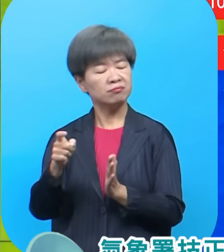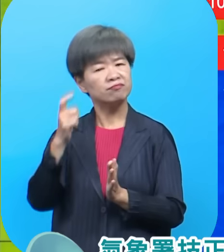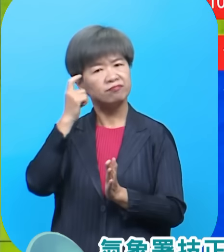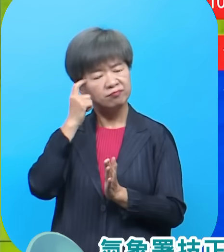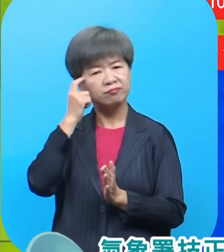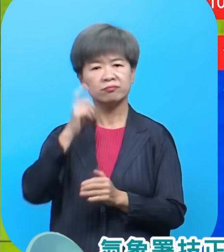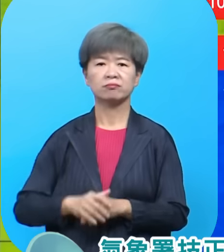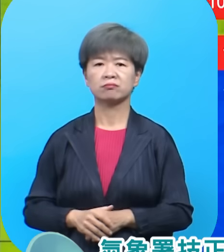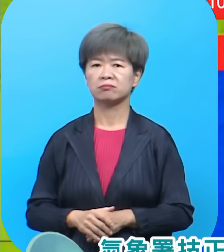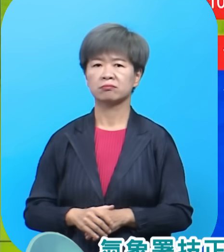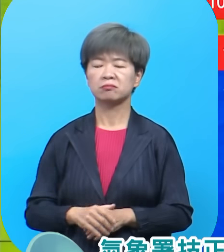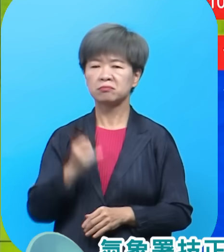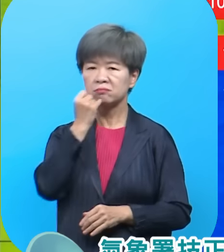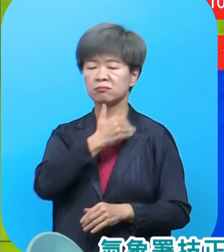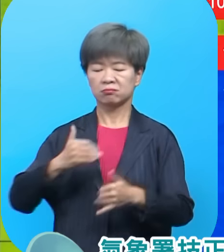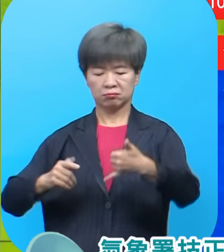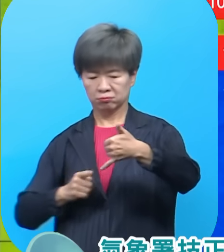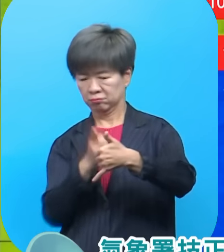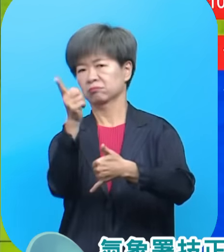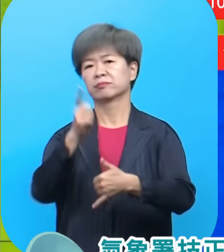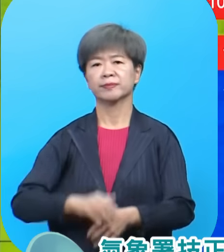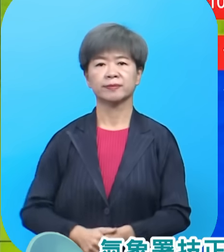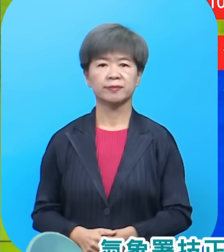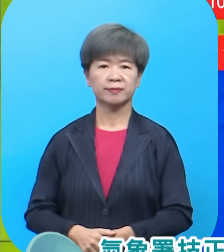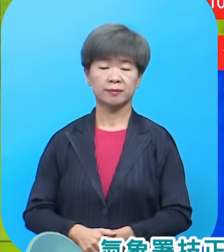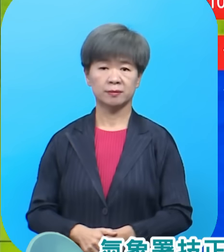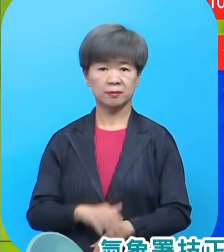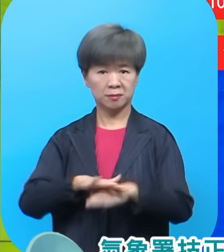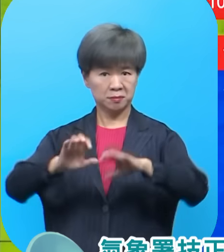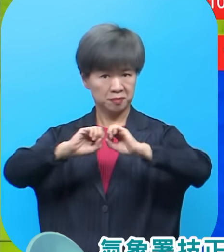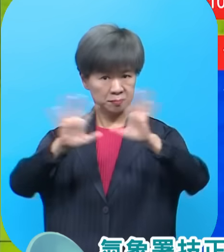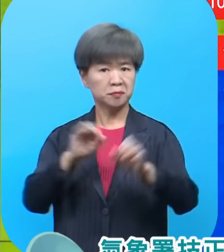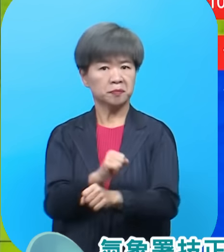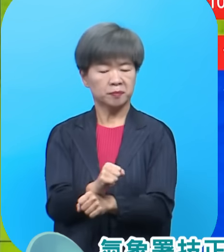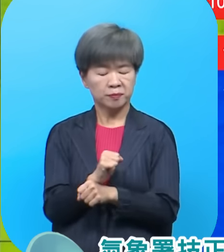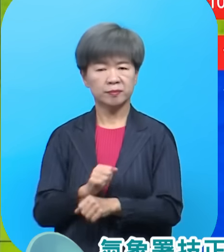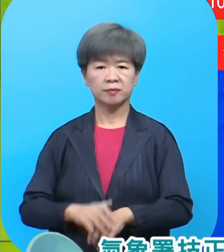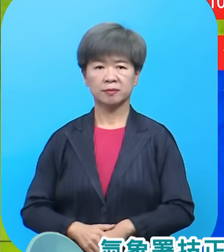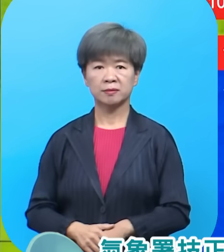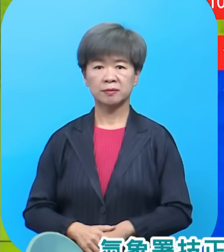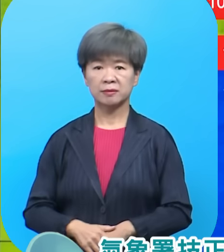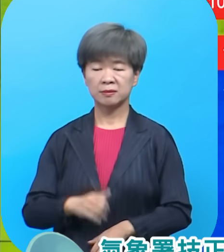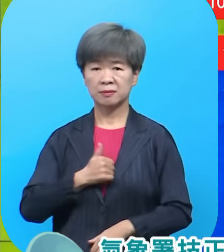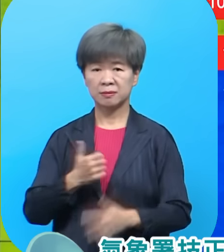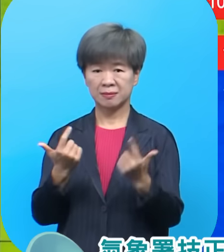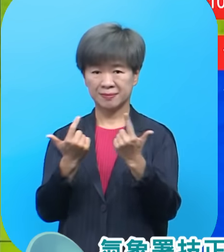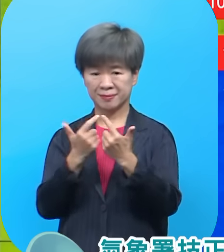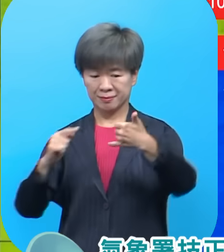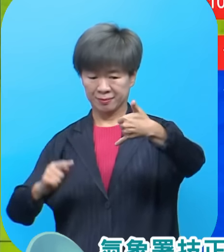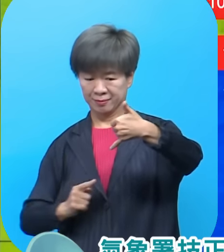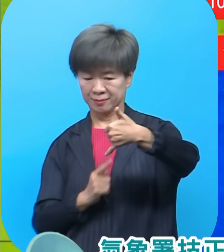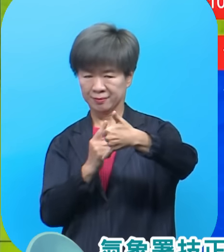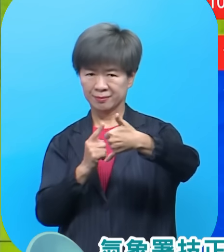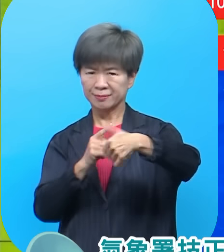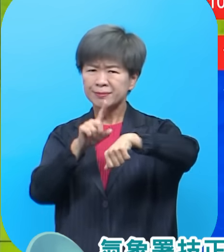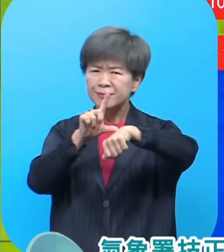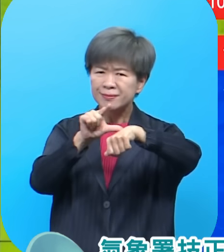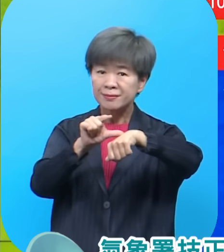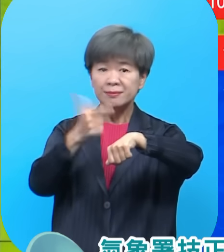做出认为最可能的路径。那只是我们会提醒的就是它真正北上的速度角